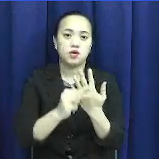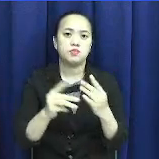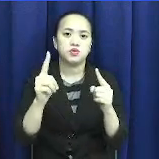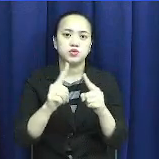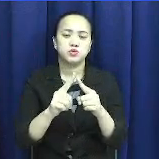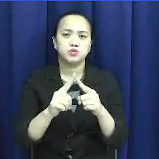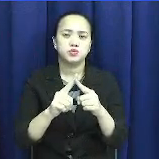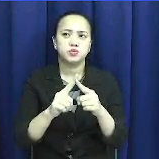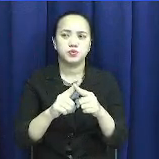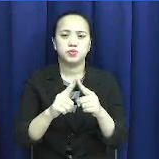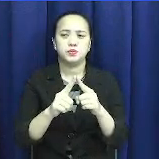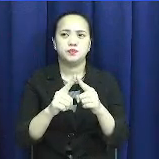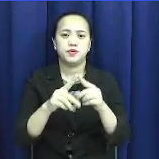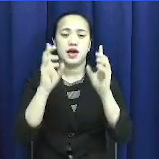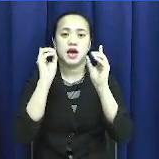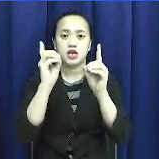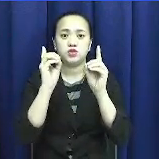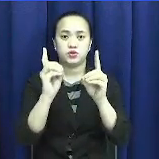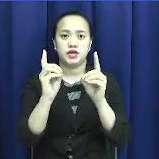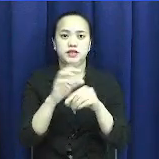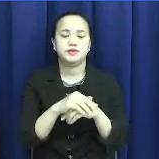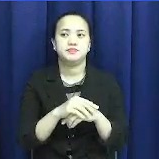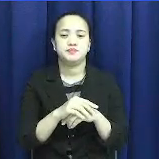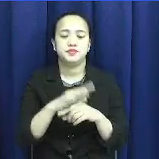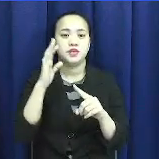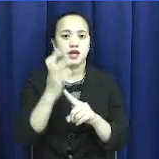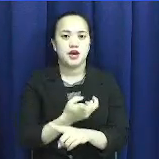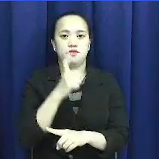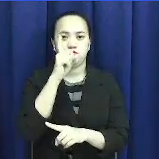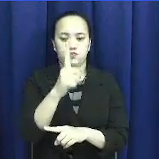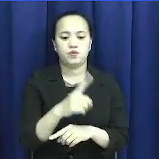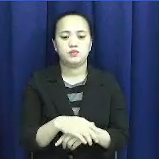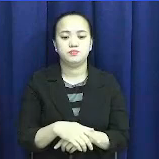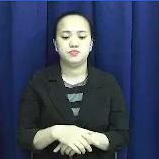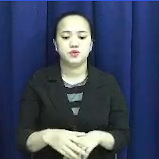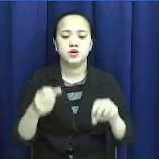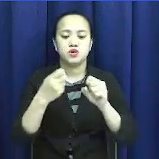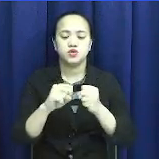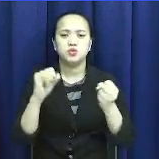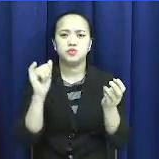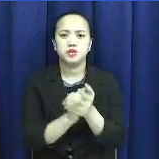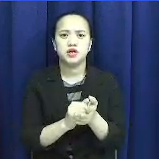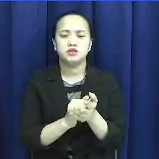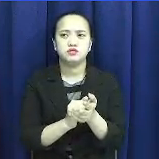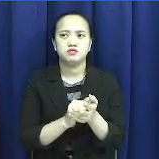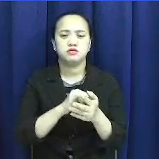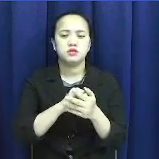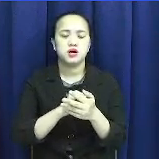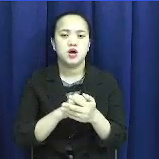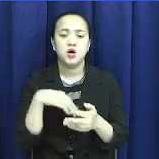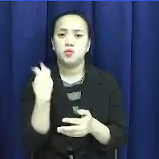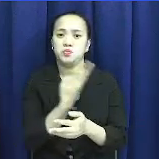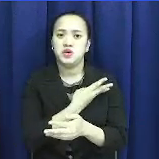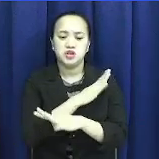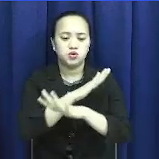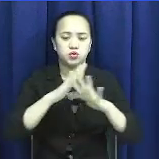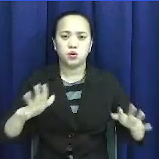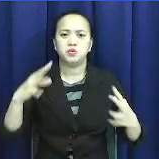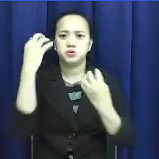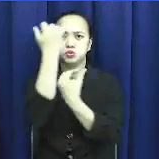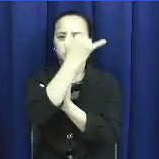educate yung bawat isa po sa atin para hindi po tayo madaling malito, makonfuse, or madala ng mga bago at